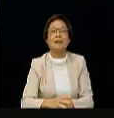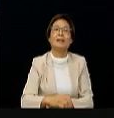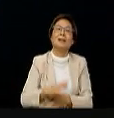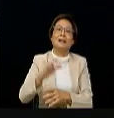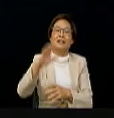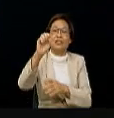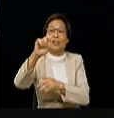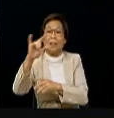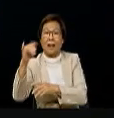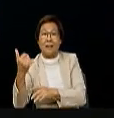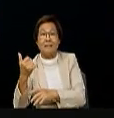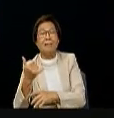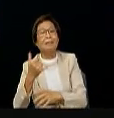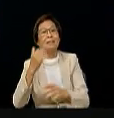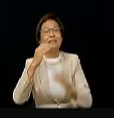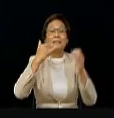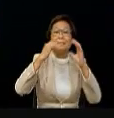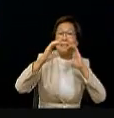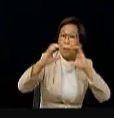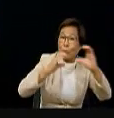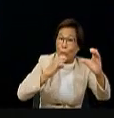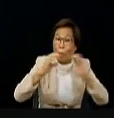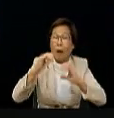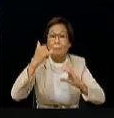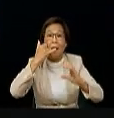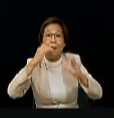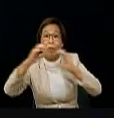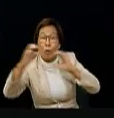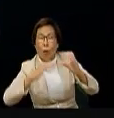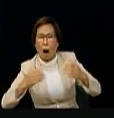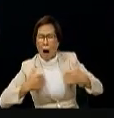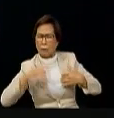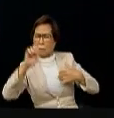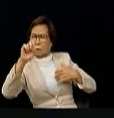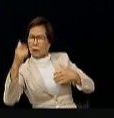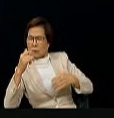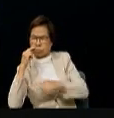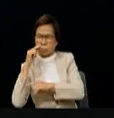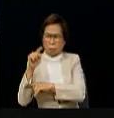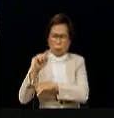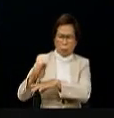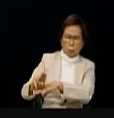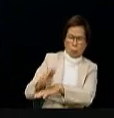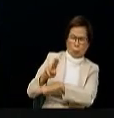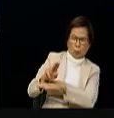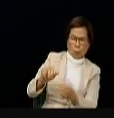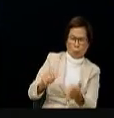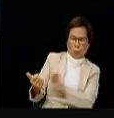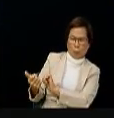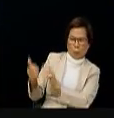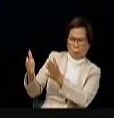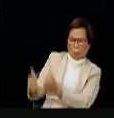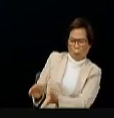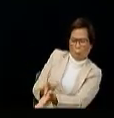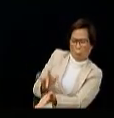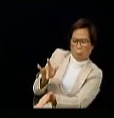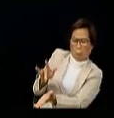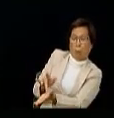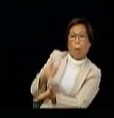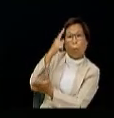telekomunikasi Adakah mana mereka ikan yang kelihatan digunakan oleh mana-mana pihak